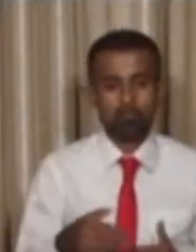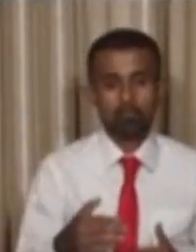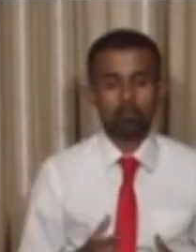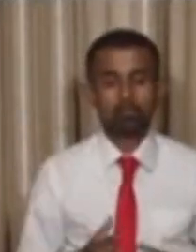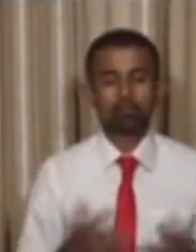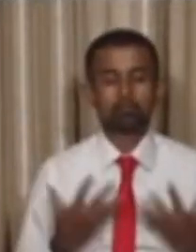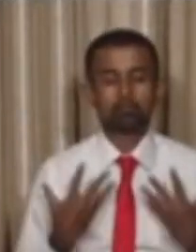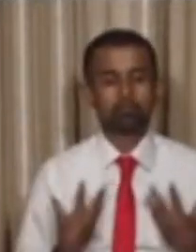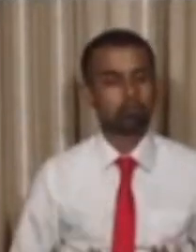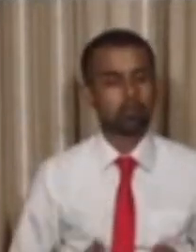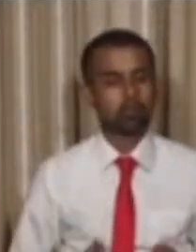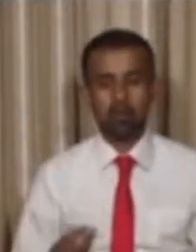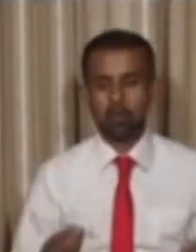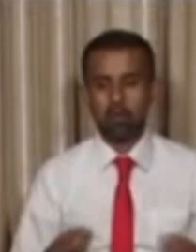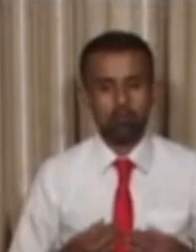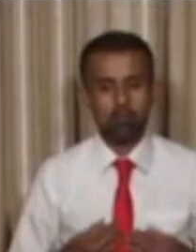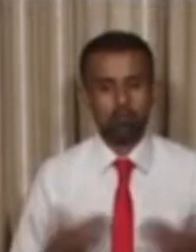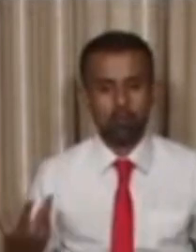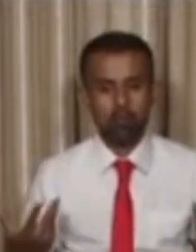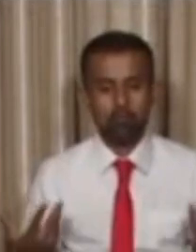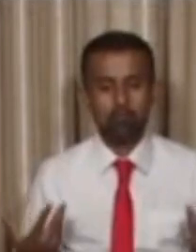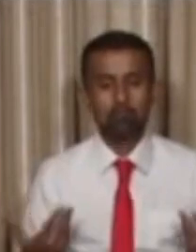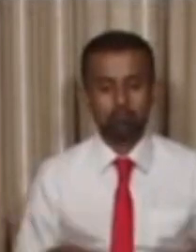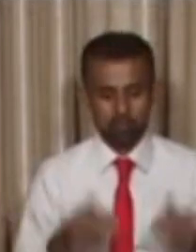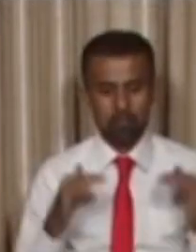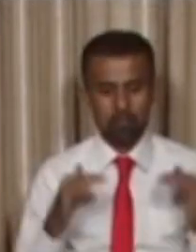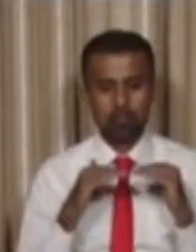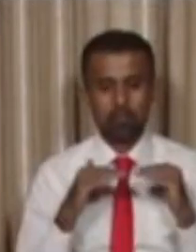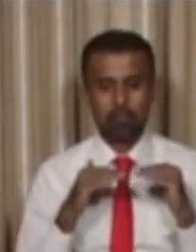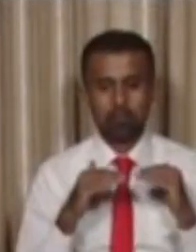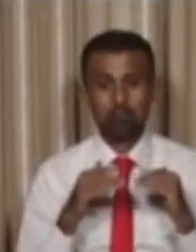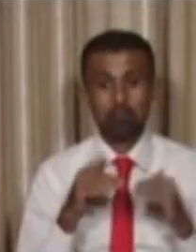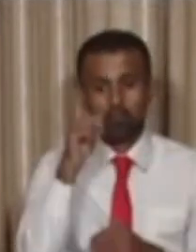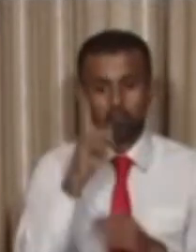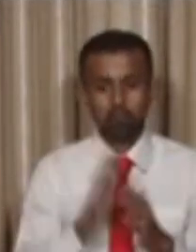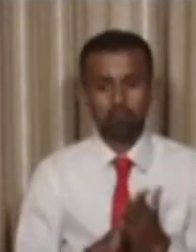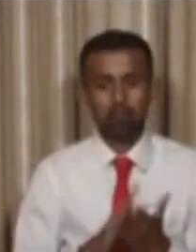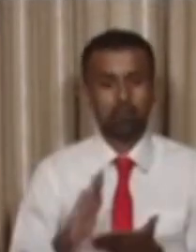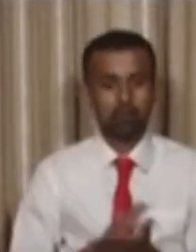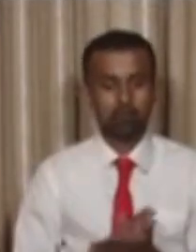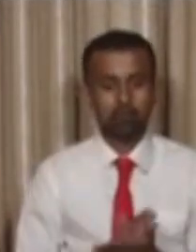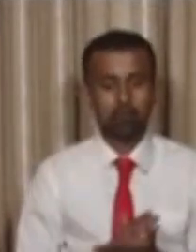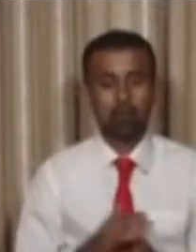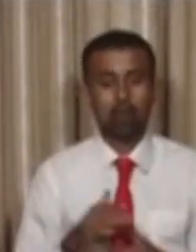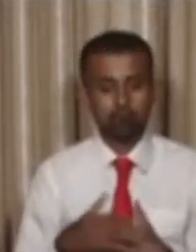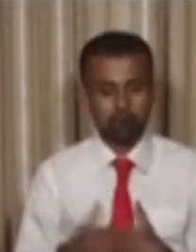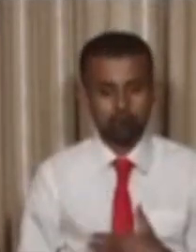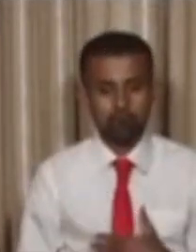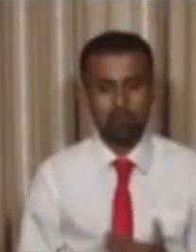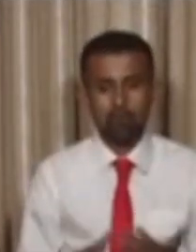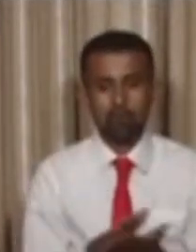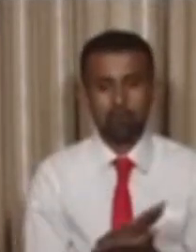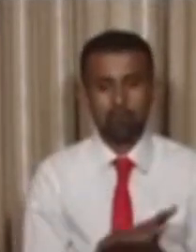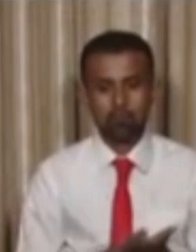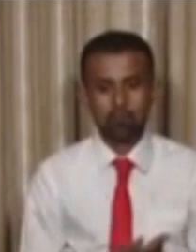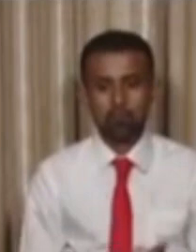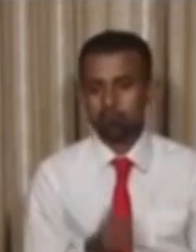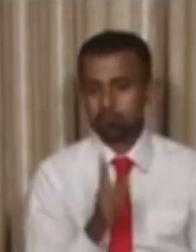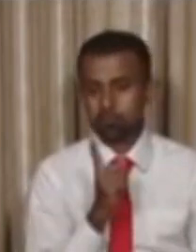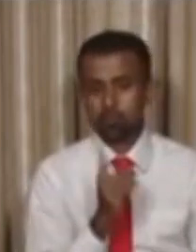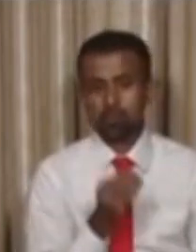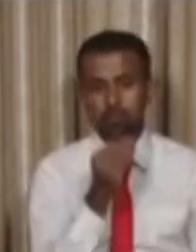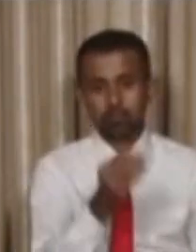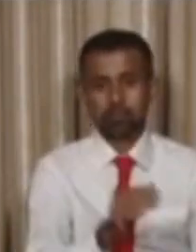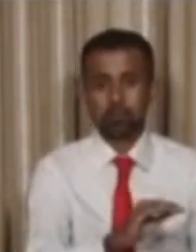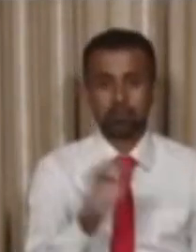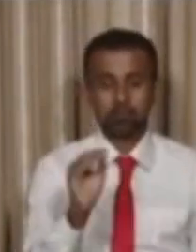என்பதும் அவருடைய வரலாறு என்பதும் அவர்களுக்கு படிப்பிக்கும் என்பதை நான் மீண்டும் மீண்டும் மிக தெளிவாக வலியுறுத்துகிறேன். மிக முக்கியமாக 75,000